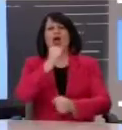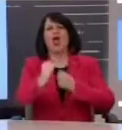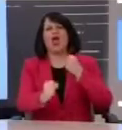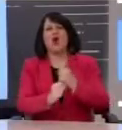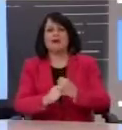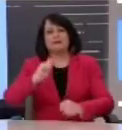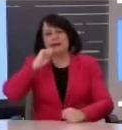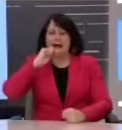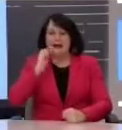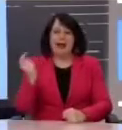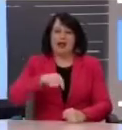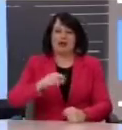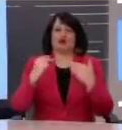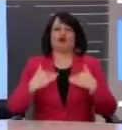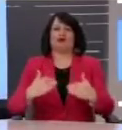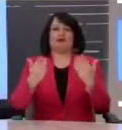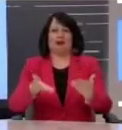Βουλή. Βεβαίως,